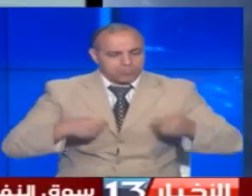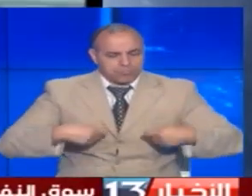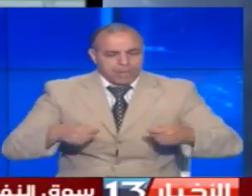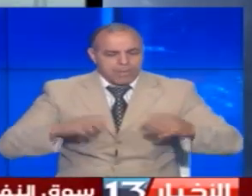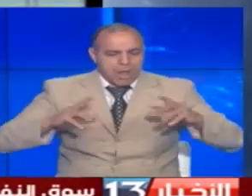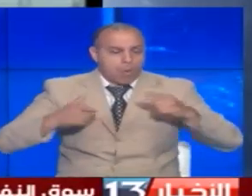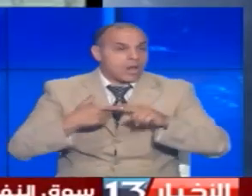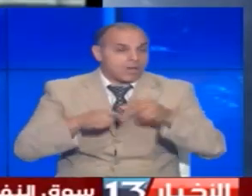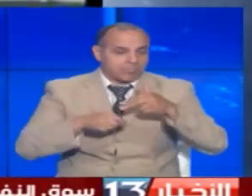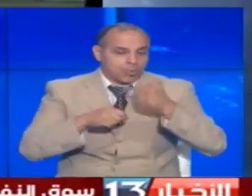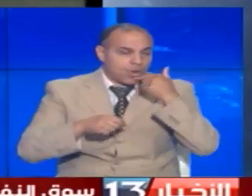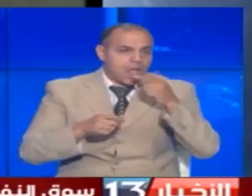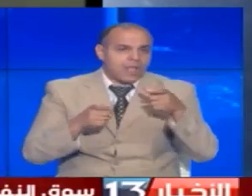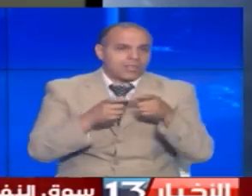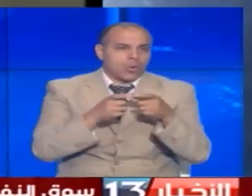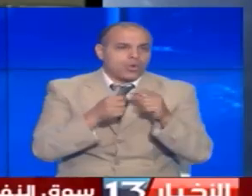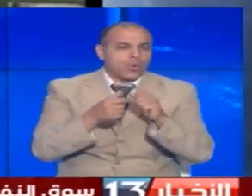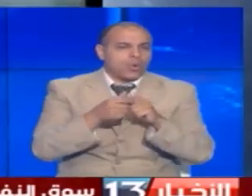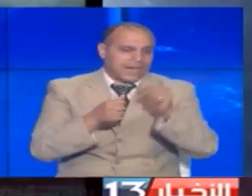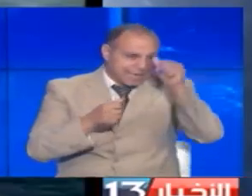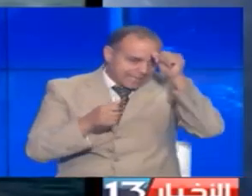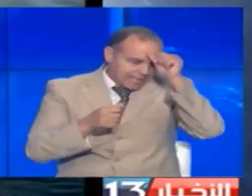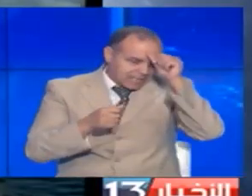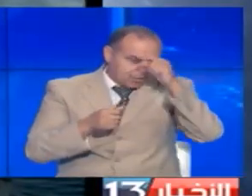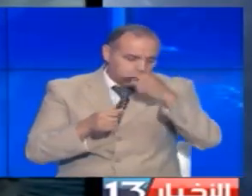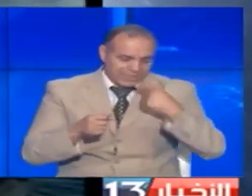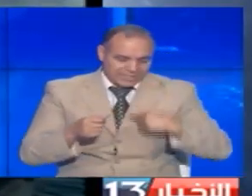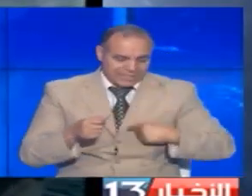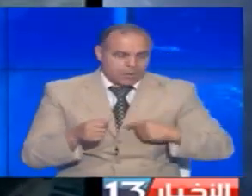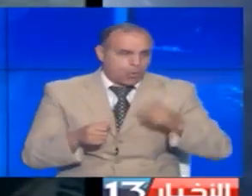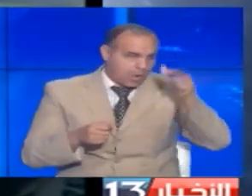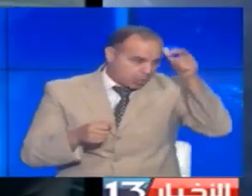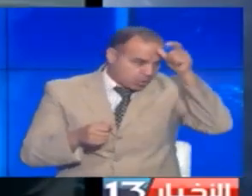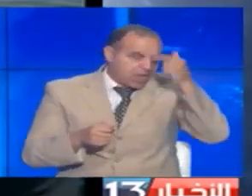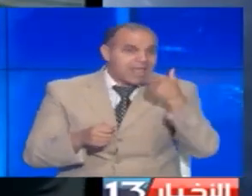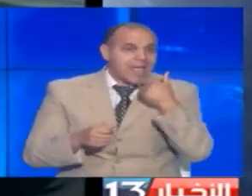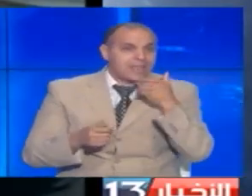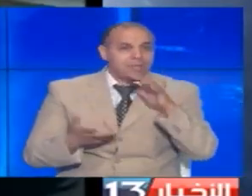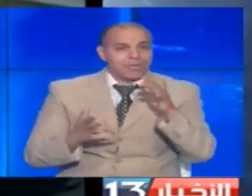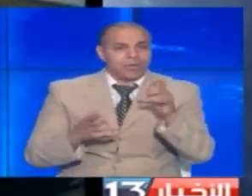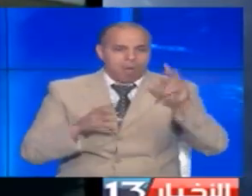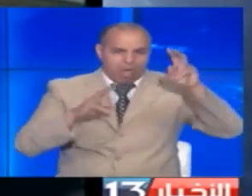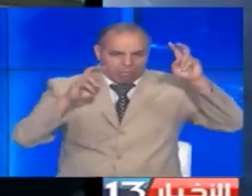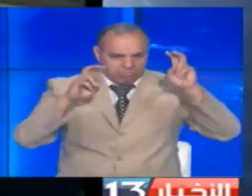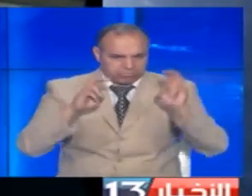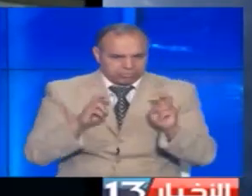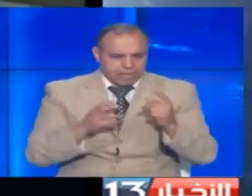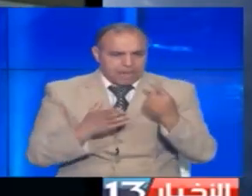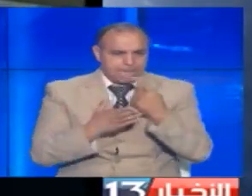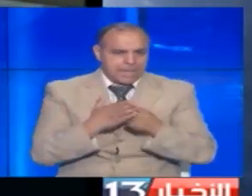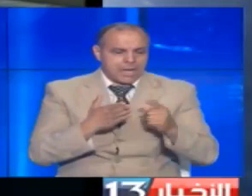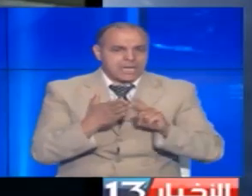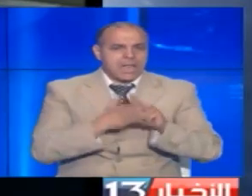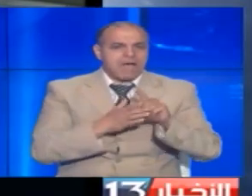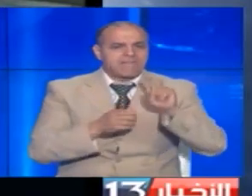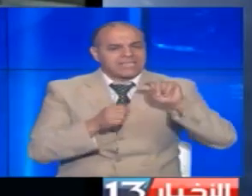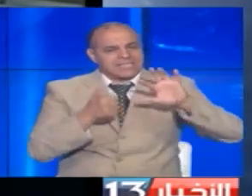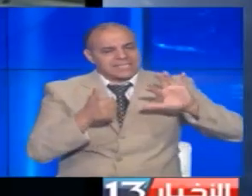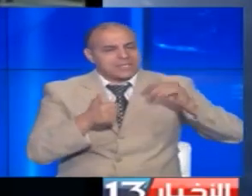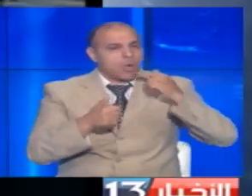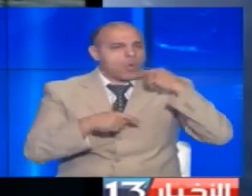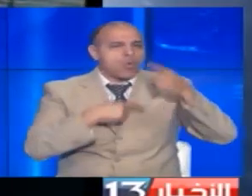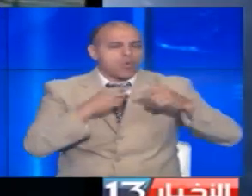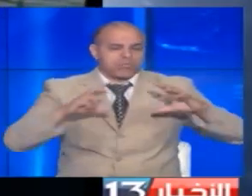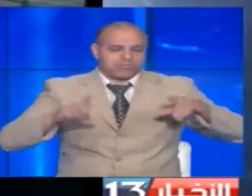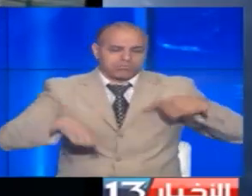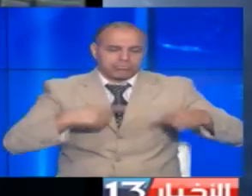الى دول من بينها الهند والصين وتركيا ويمثل ذلك انخفاضا من مليون فاصل سته برميل يوميا